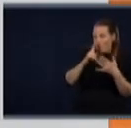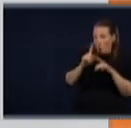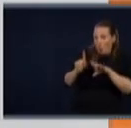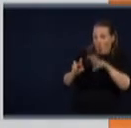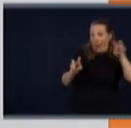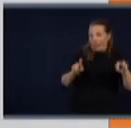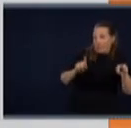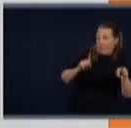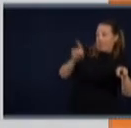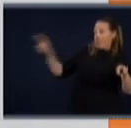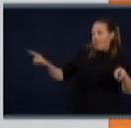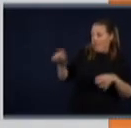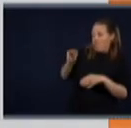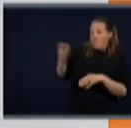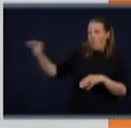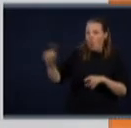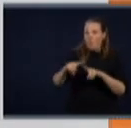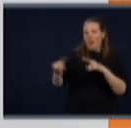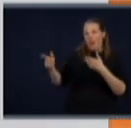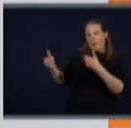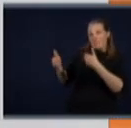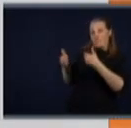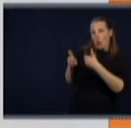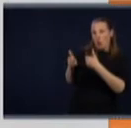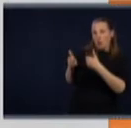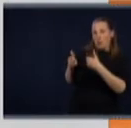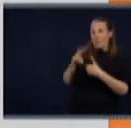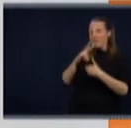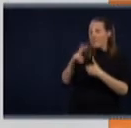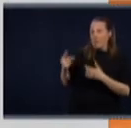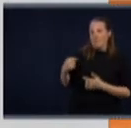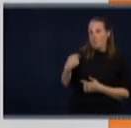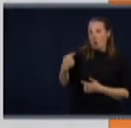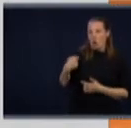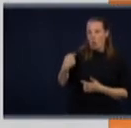monsieur. On est un peu plus proche, mais on passe très peu de temps